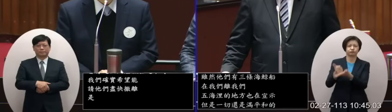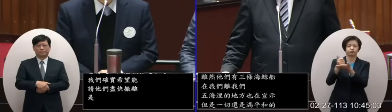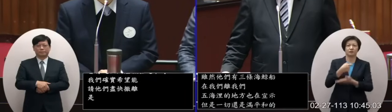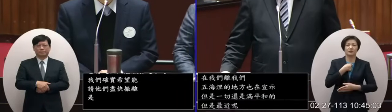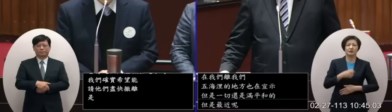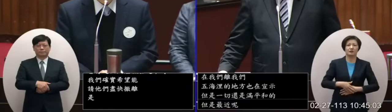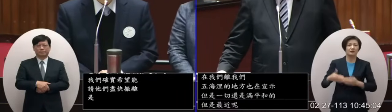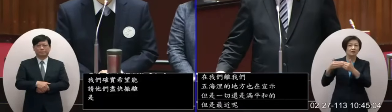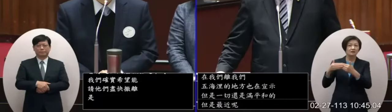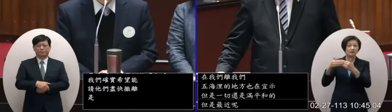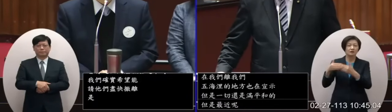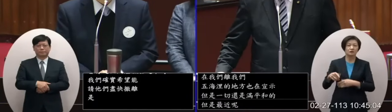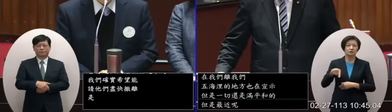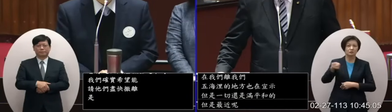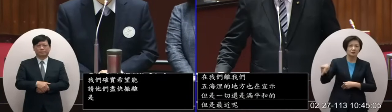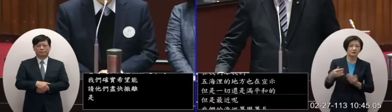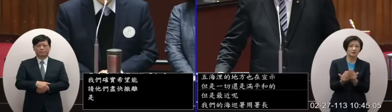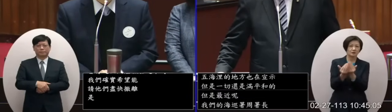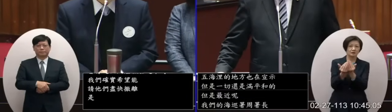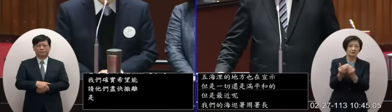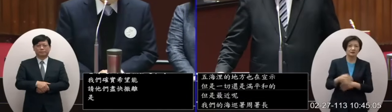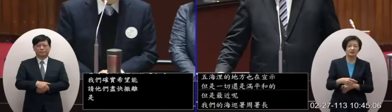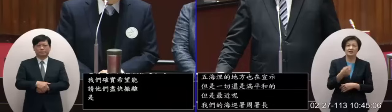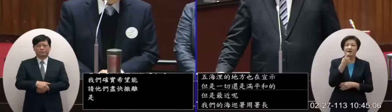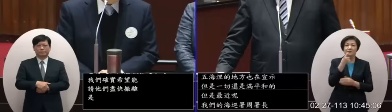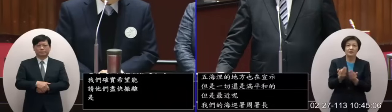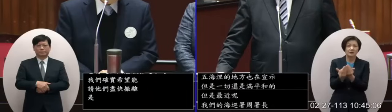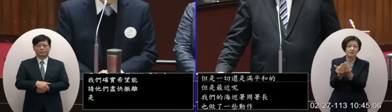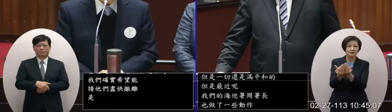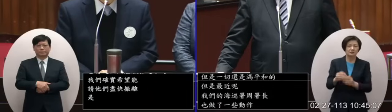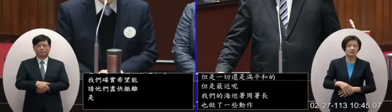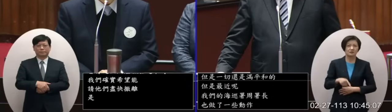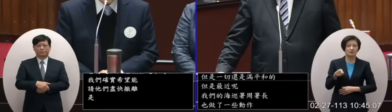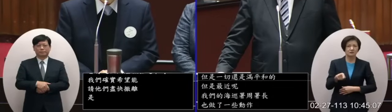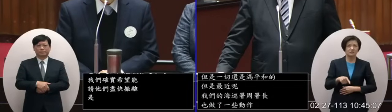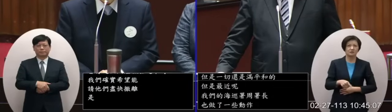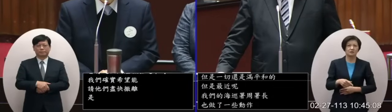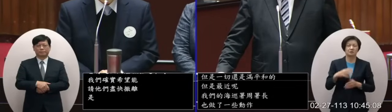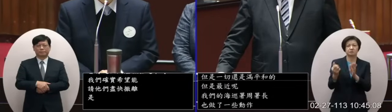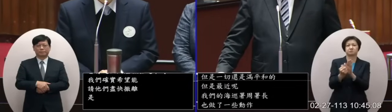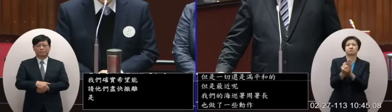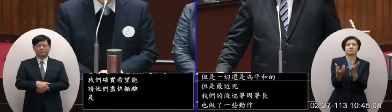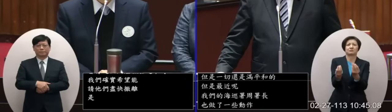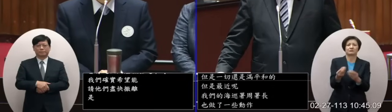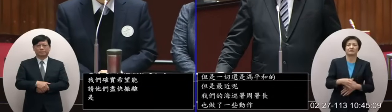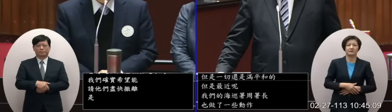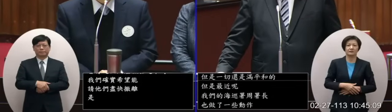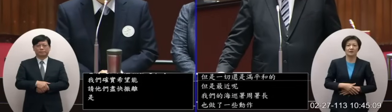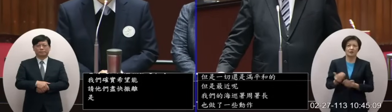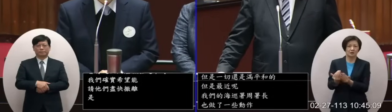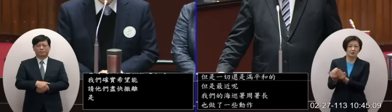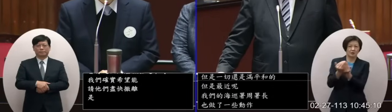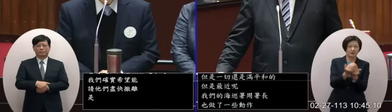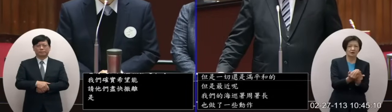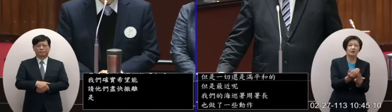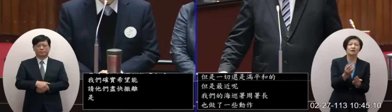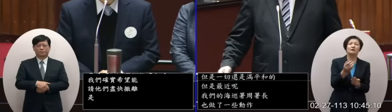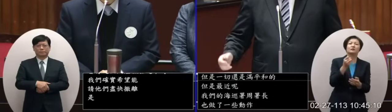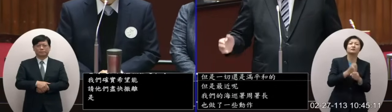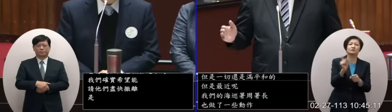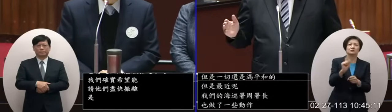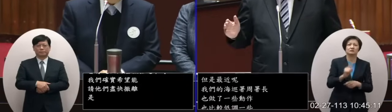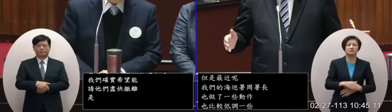的三无船，也就是我们简称的白船，白船是没有牌照的，他来这边有两个目的，一个